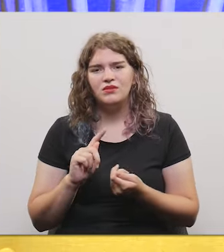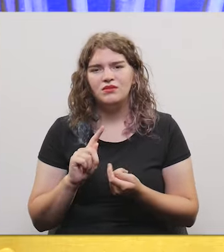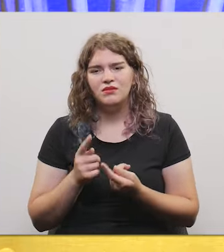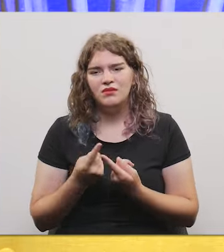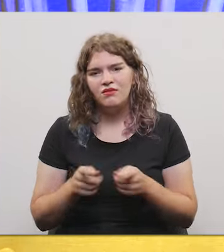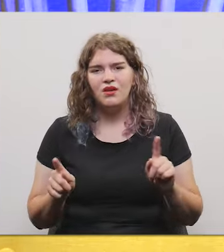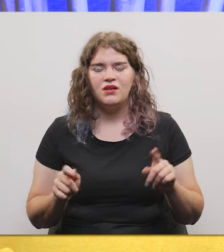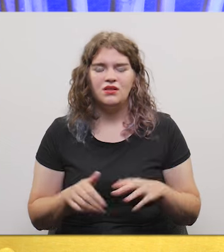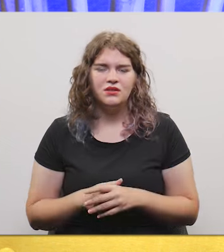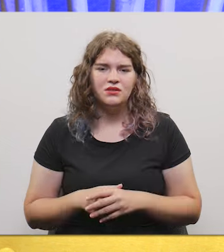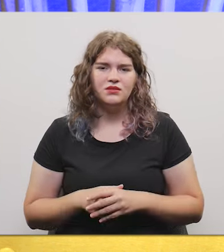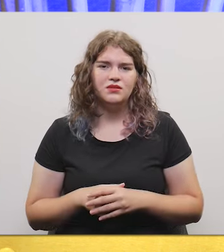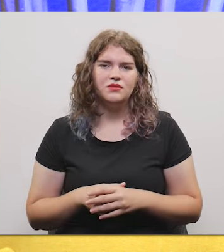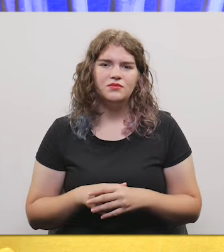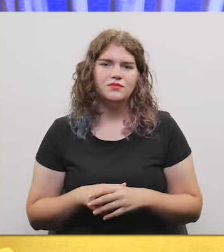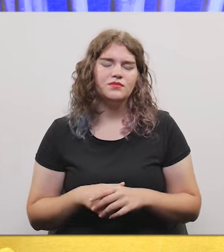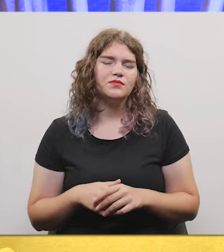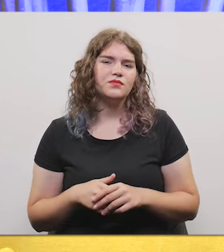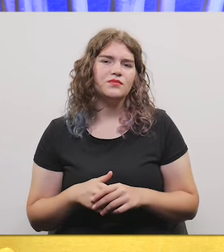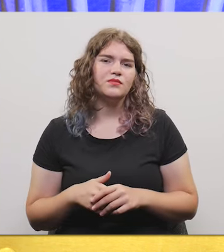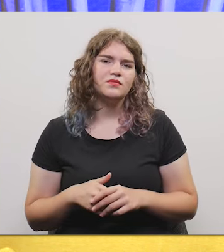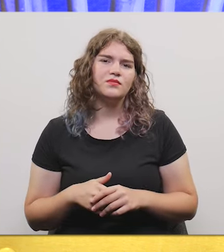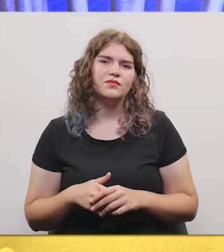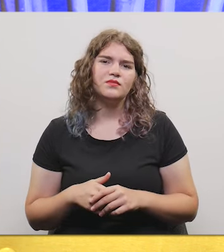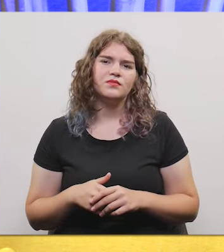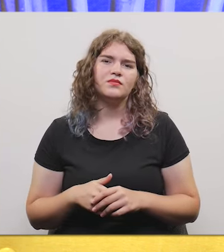e într-un o alt altă fel, formă. da, așa e.